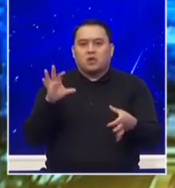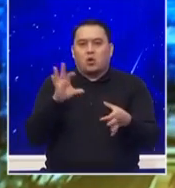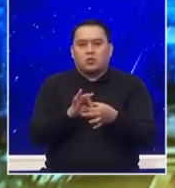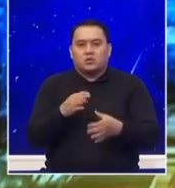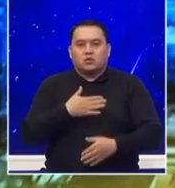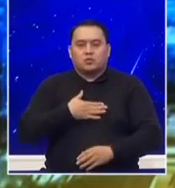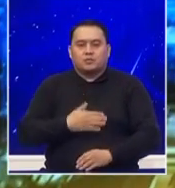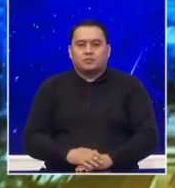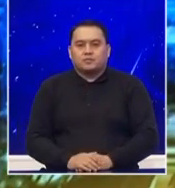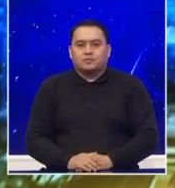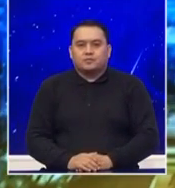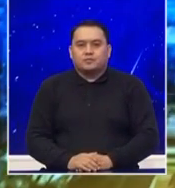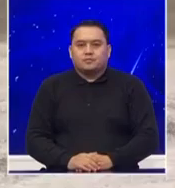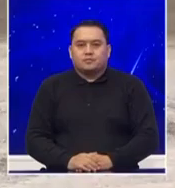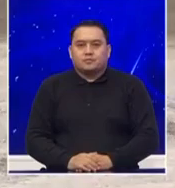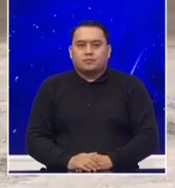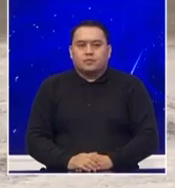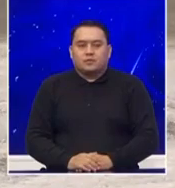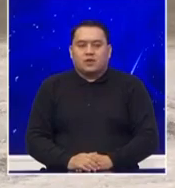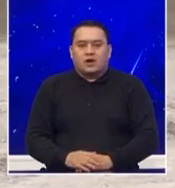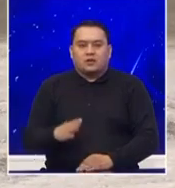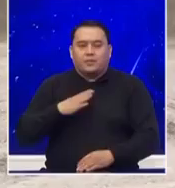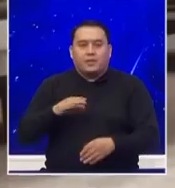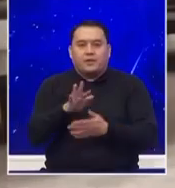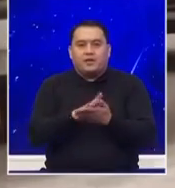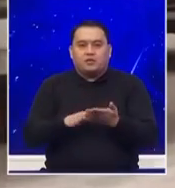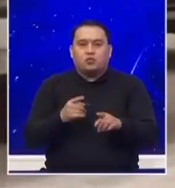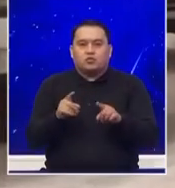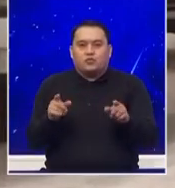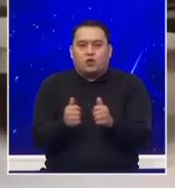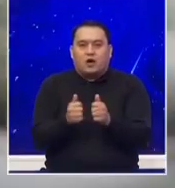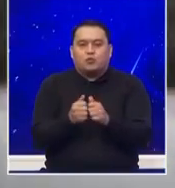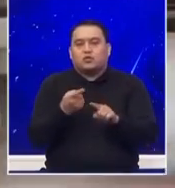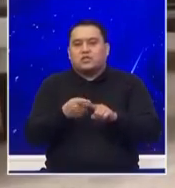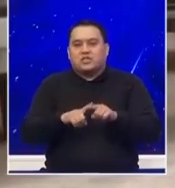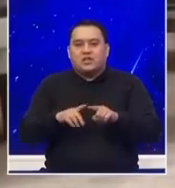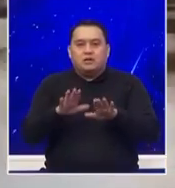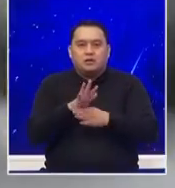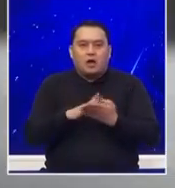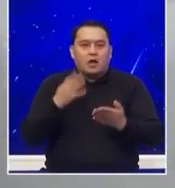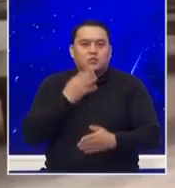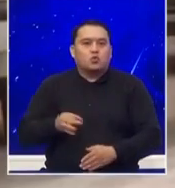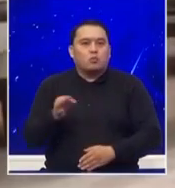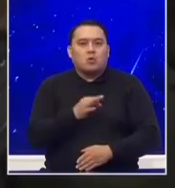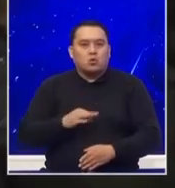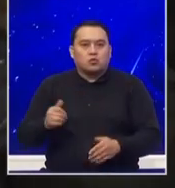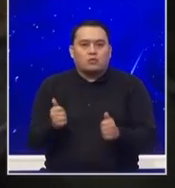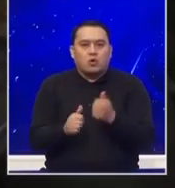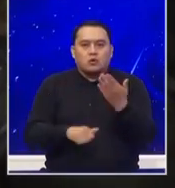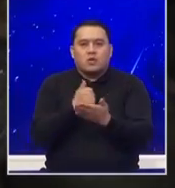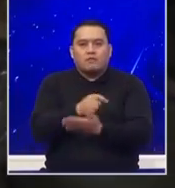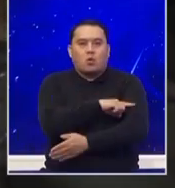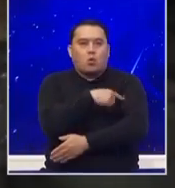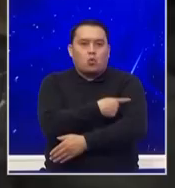наша съемочная группа. Талдыкурган. Центр основных автомобильных артерий Алматинской области. Ежедневно по главному